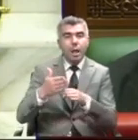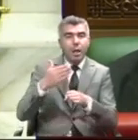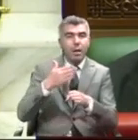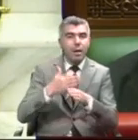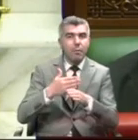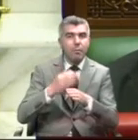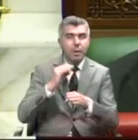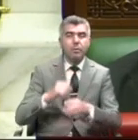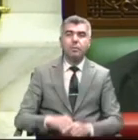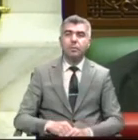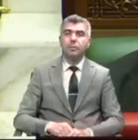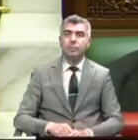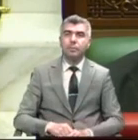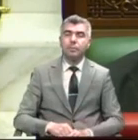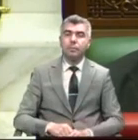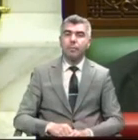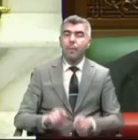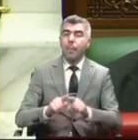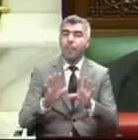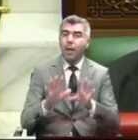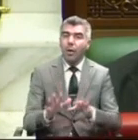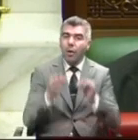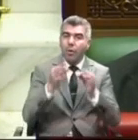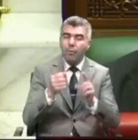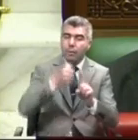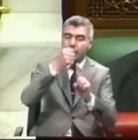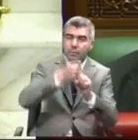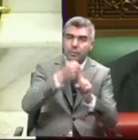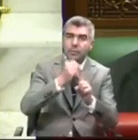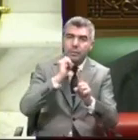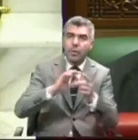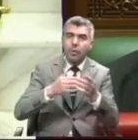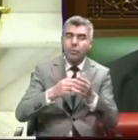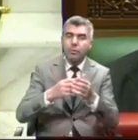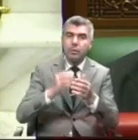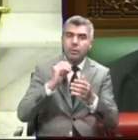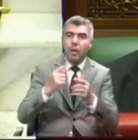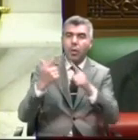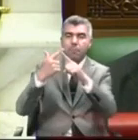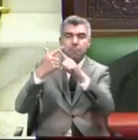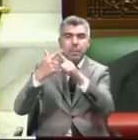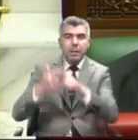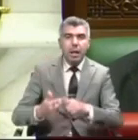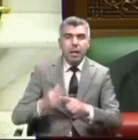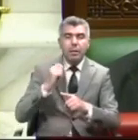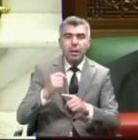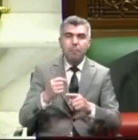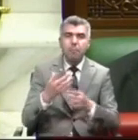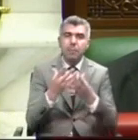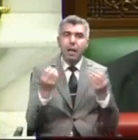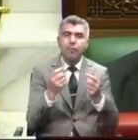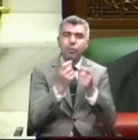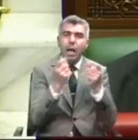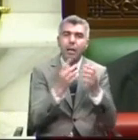في هذا المجال والتي بالرغم كل المجهودات ومن رؤوس الاموال المتوافره كان مصيرها الافلاس